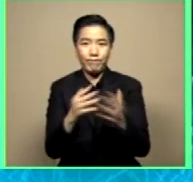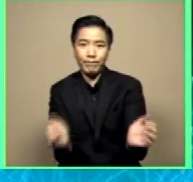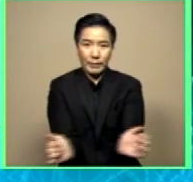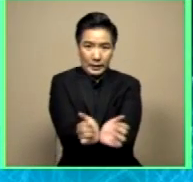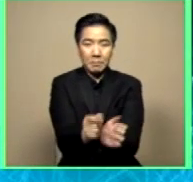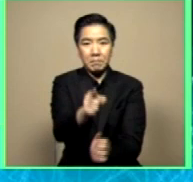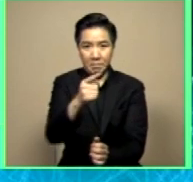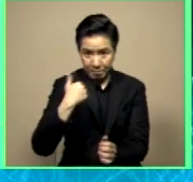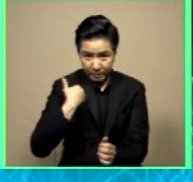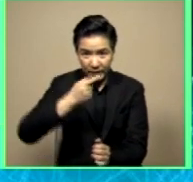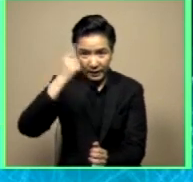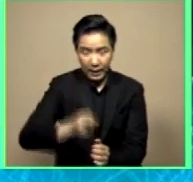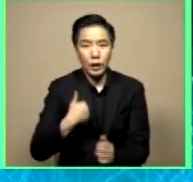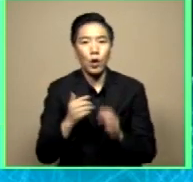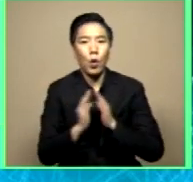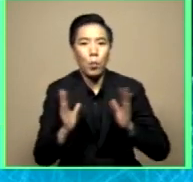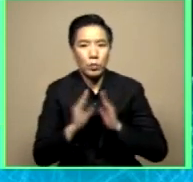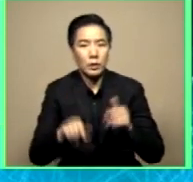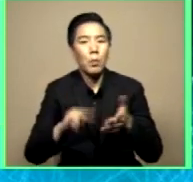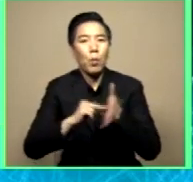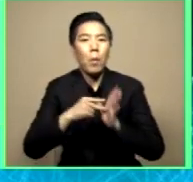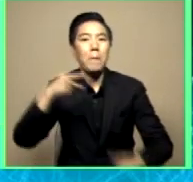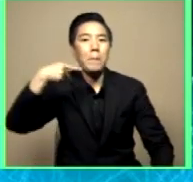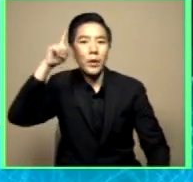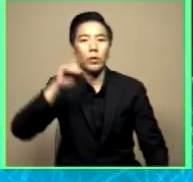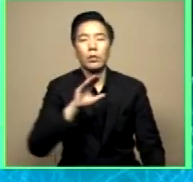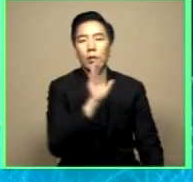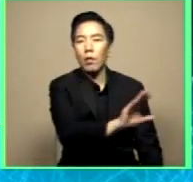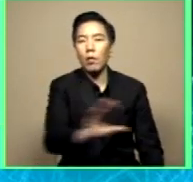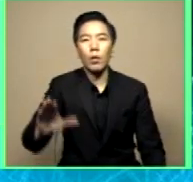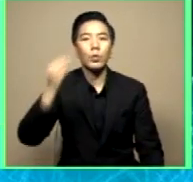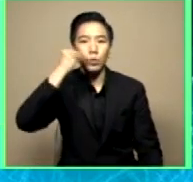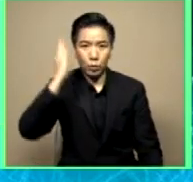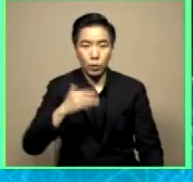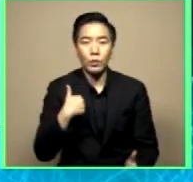นะครับก็ขอบพระคุณครับนี่ฮะนี่คือประโยชน์ของทุกท่านที่จะต้องช่วยกันนะครับผม